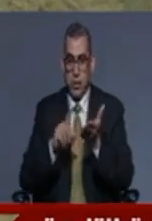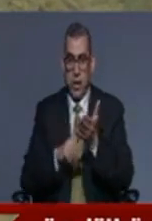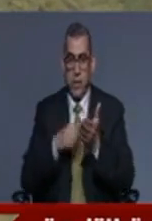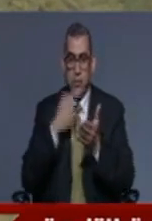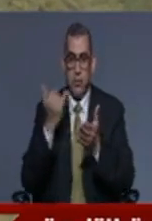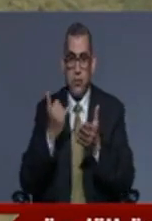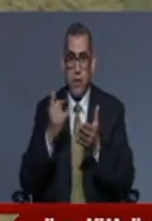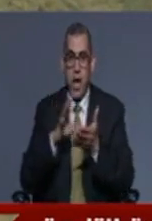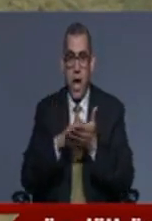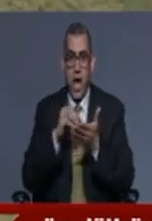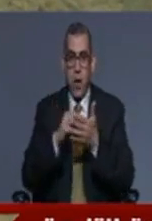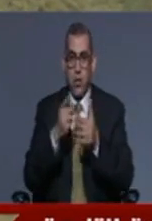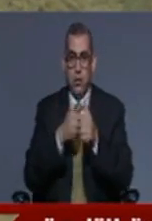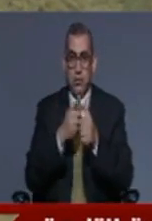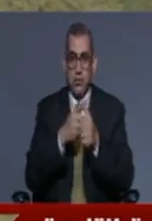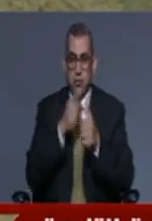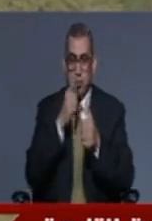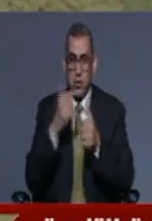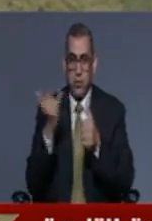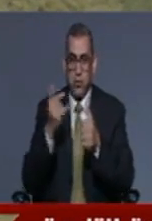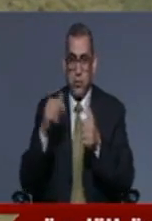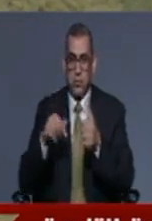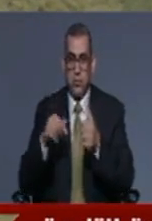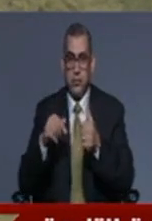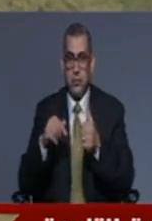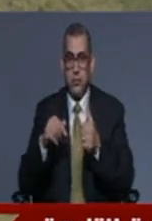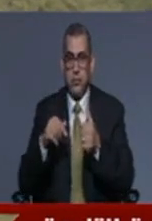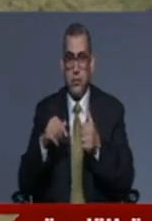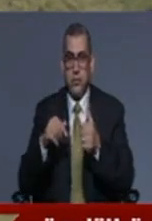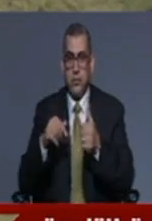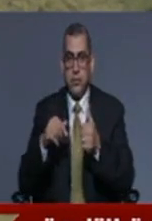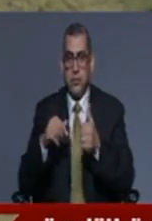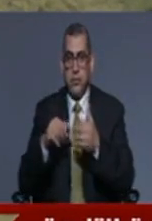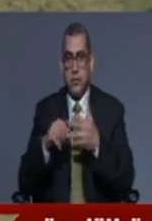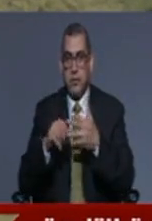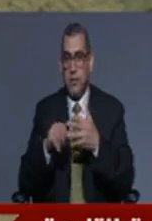أولا، في مدينة نيروبي، إنها مدينة